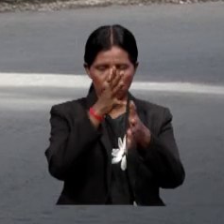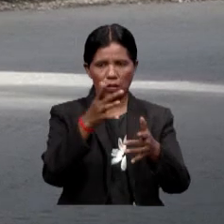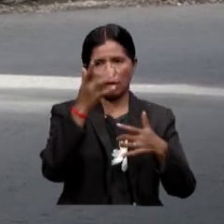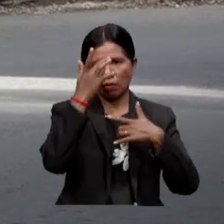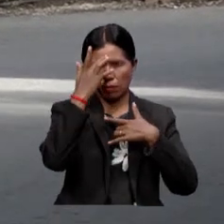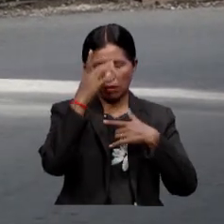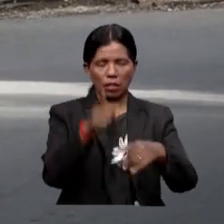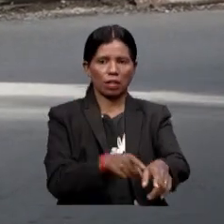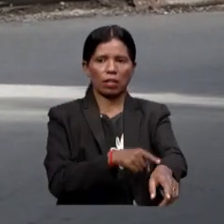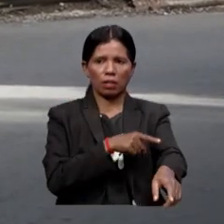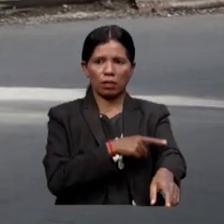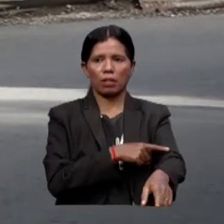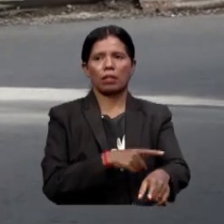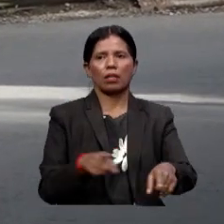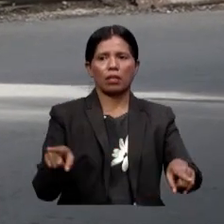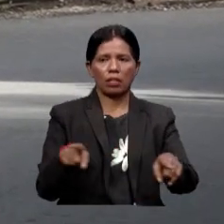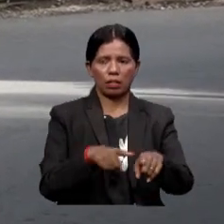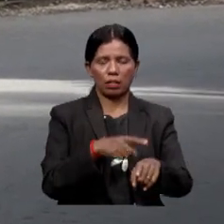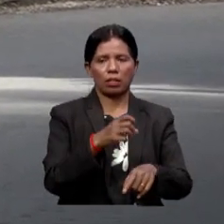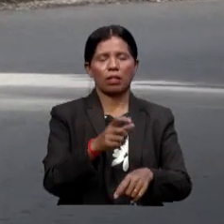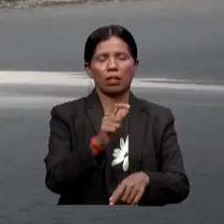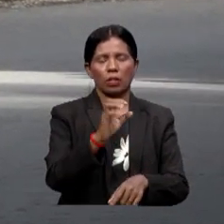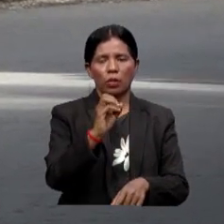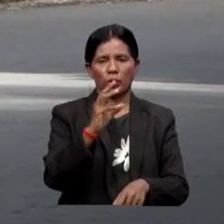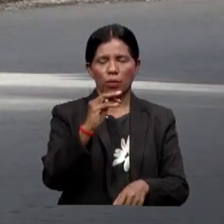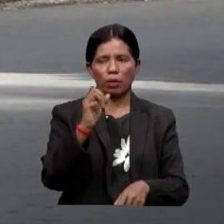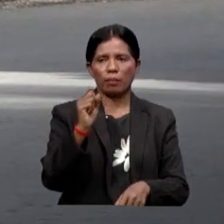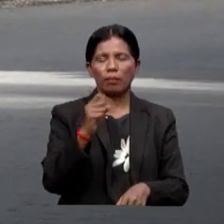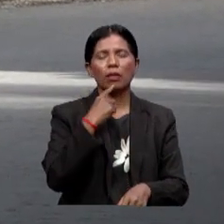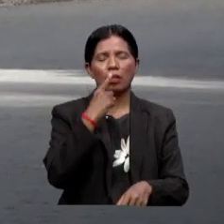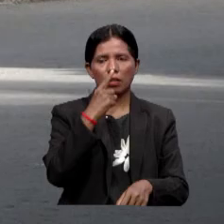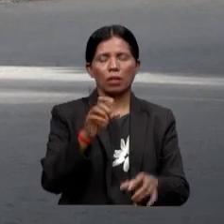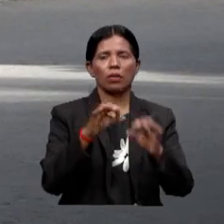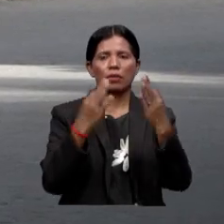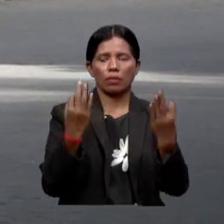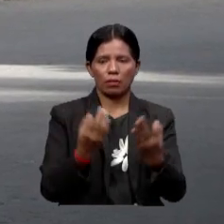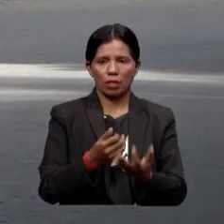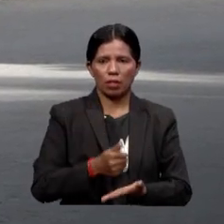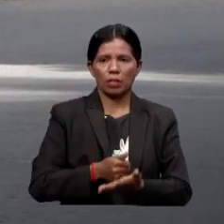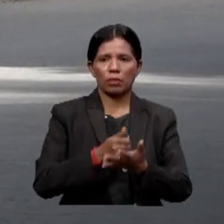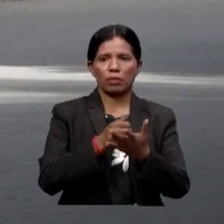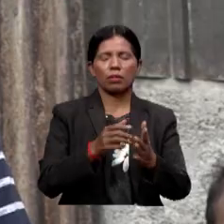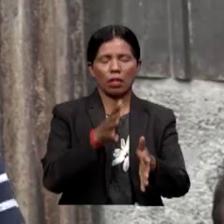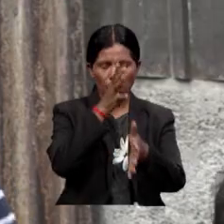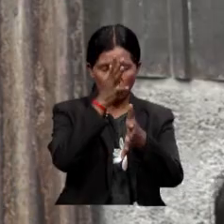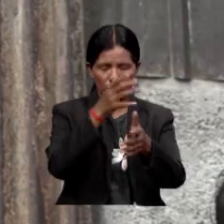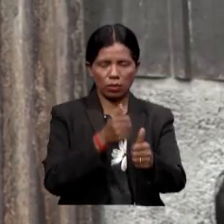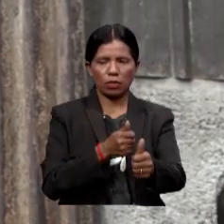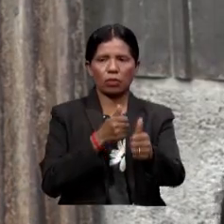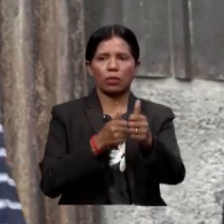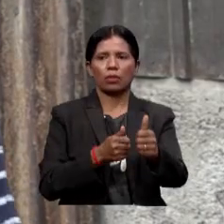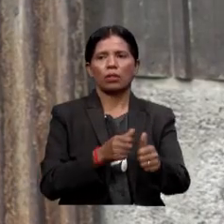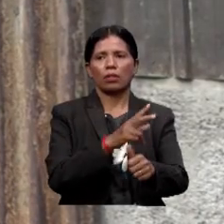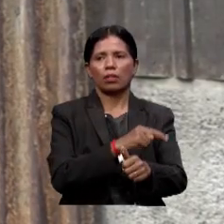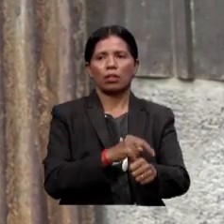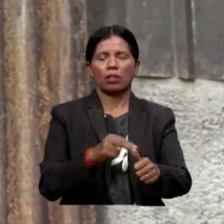ne cleurona. No durante ne, Tomás Alves de Carvalho, a família ajuda avô Mateus tu ir condição no